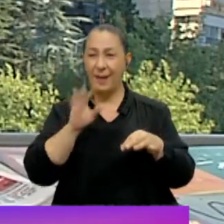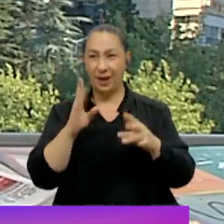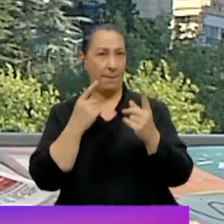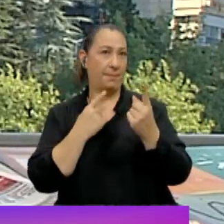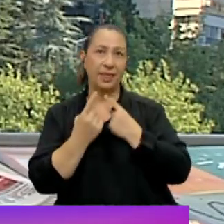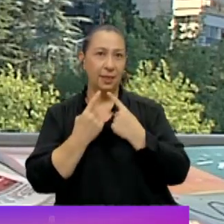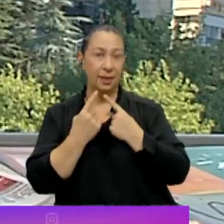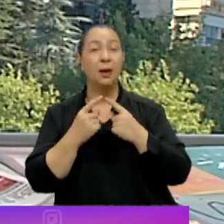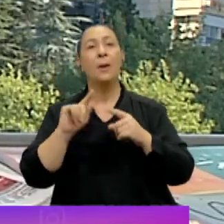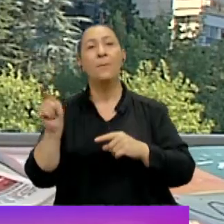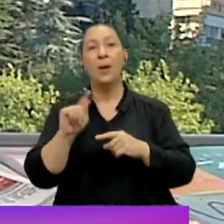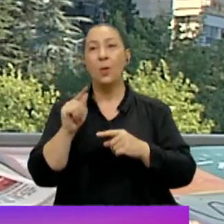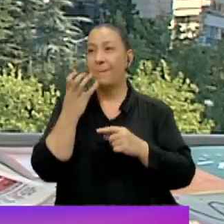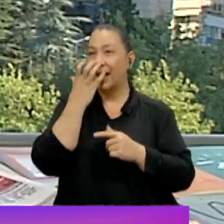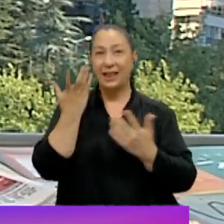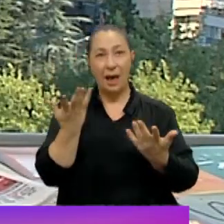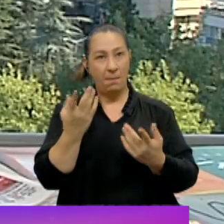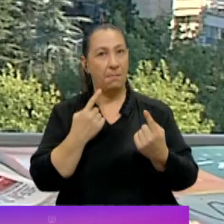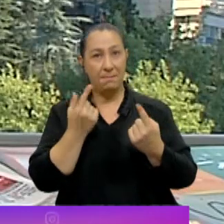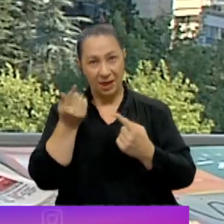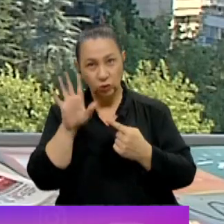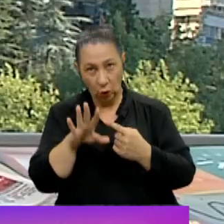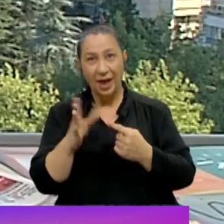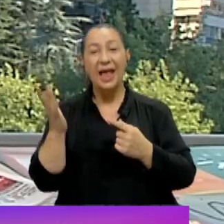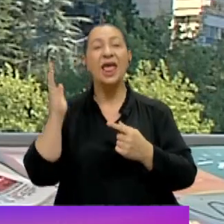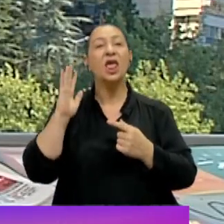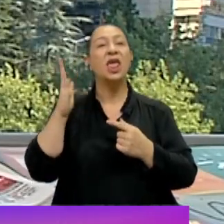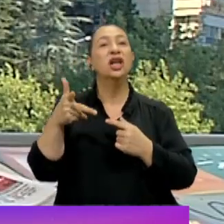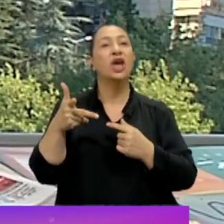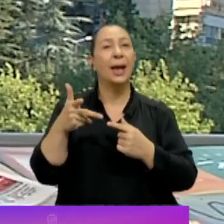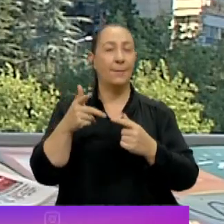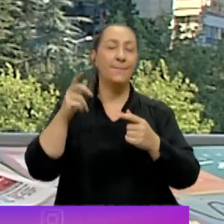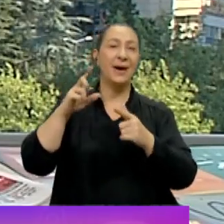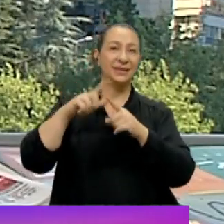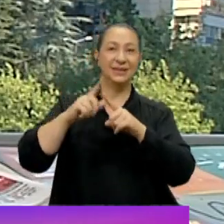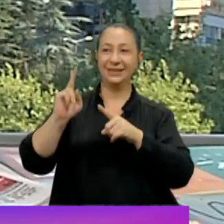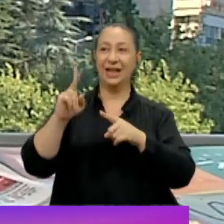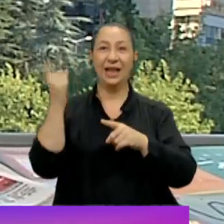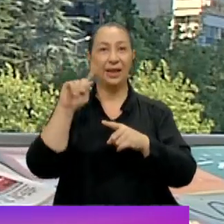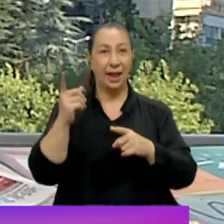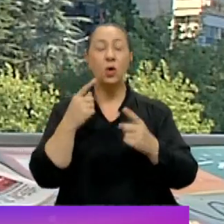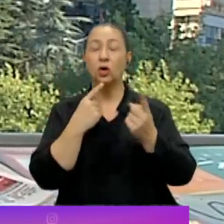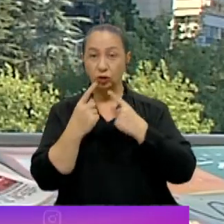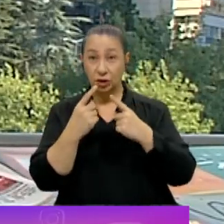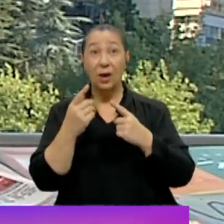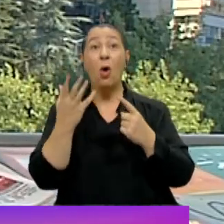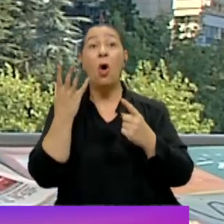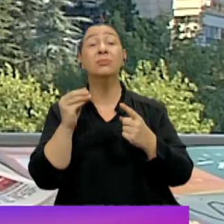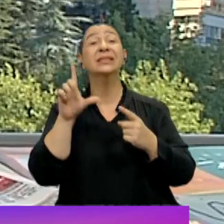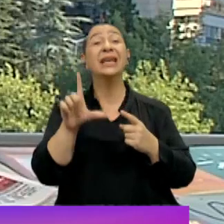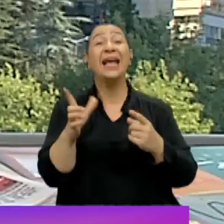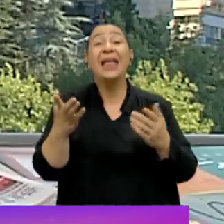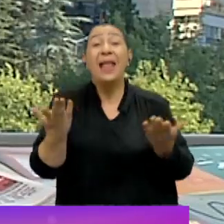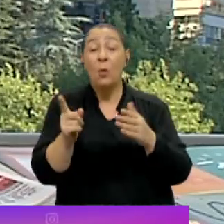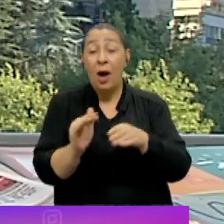durumunu konuştuk. Memurların beklentisi birazdan Gelecek Partisi lideri Ahmet Davutoğlu ile konuşacağız. Olması gereken ne aslında bu